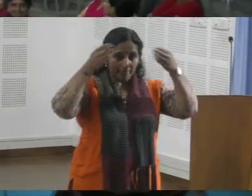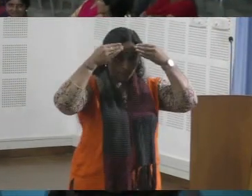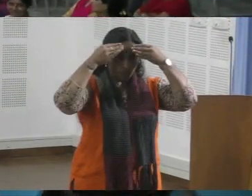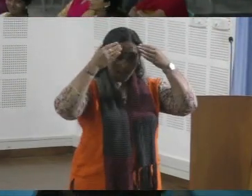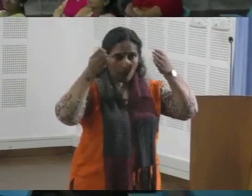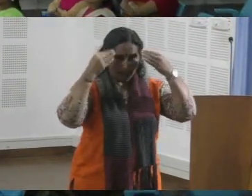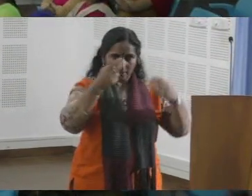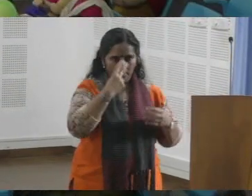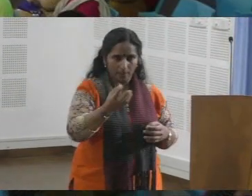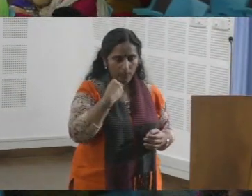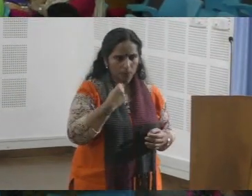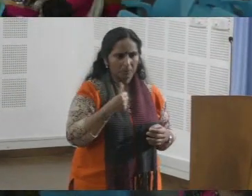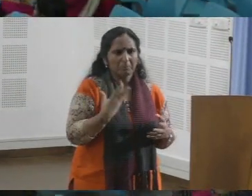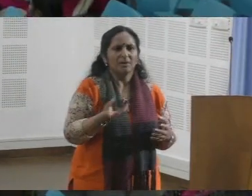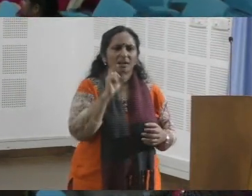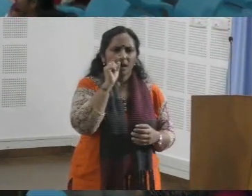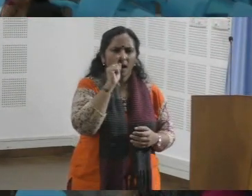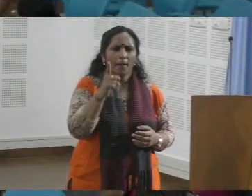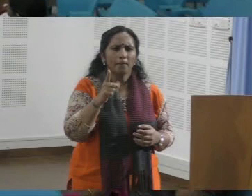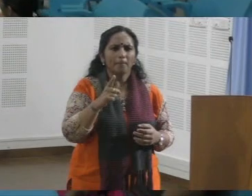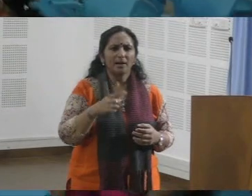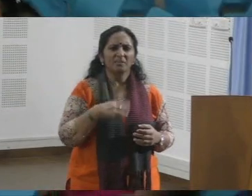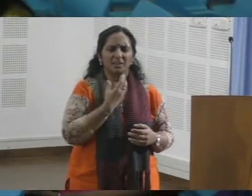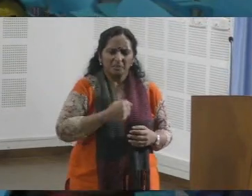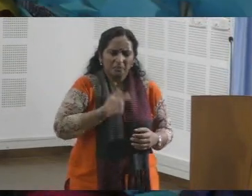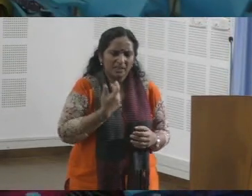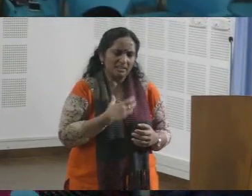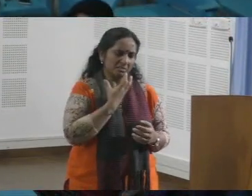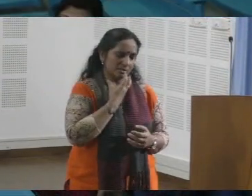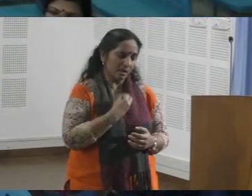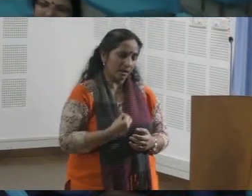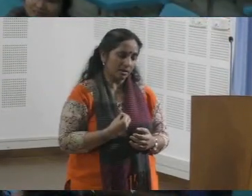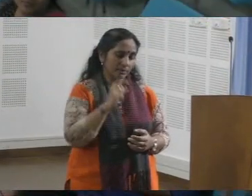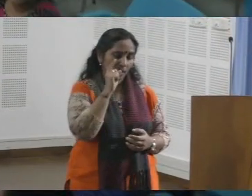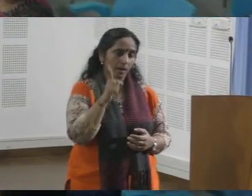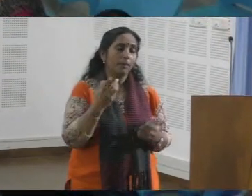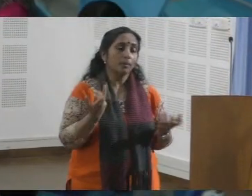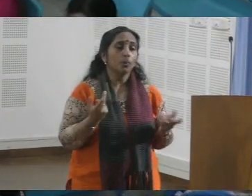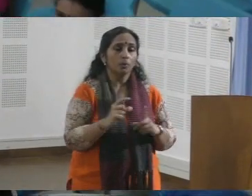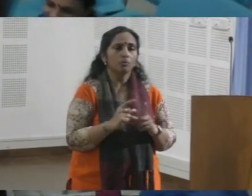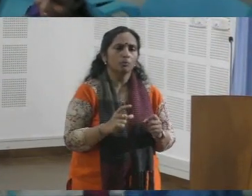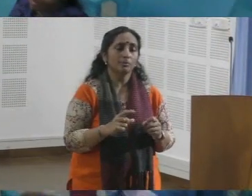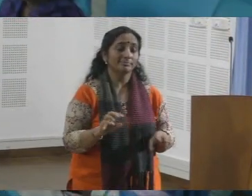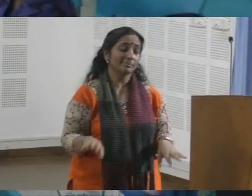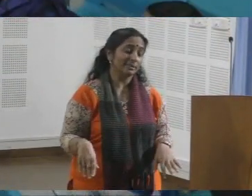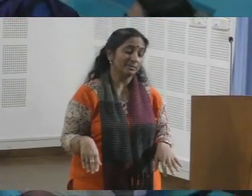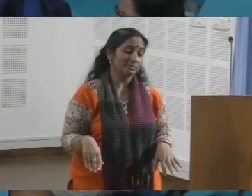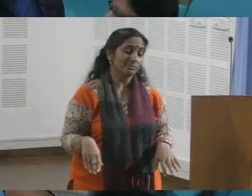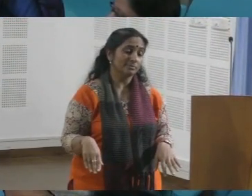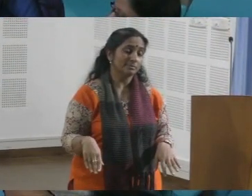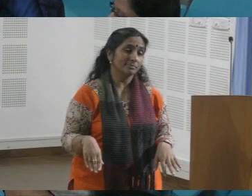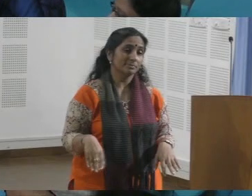വെരി സാഡ് ആൻഡ് യുനോ ഡിസ്ഹാർട്ടൻഡ്. അപ്പോൾ അവർ പിന്നെ ഒന്നും ചെയ്യത്തില്ല, ഒന്നും ചെയ്തിട്ട് ഉപയോഗമില്ല എന്നൊരു ഫീലിംഗ്